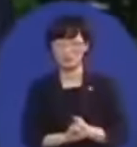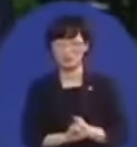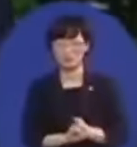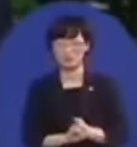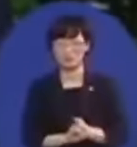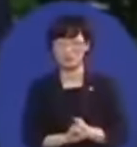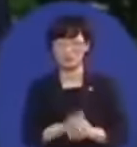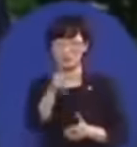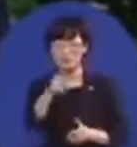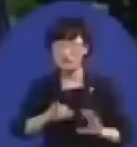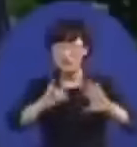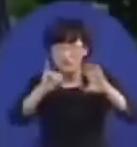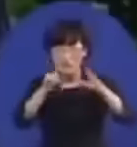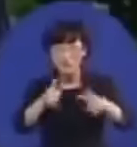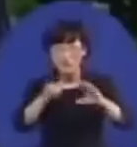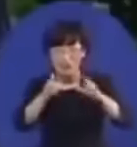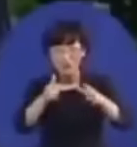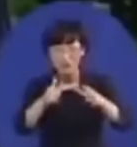이 세상은